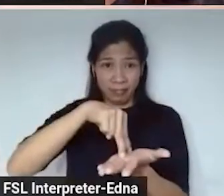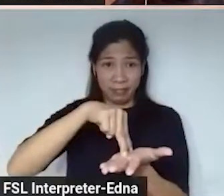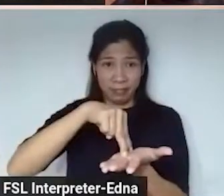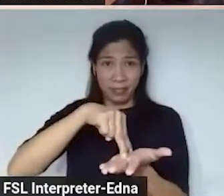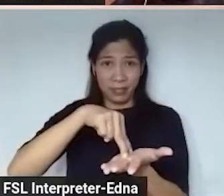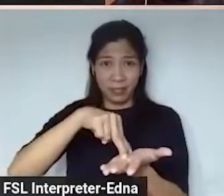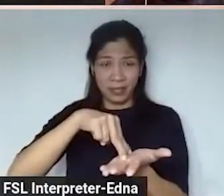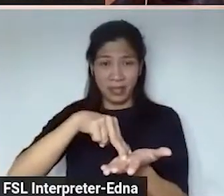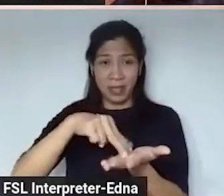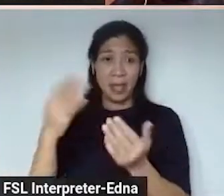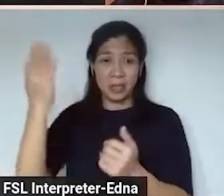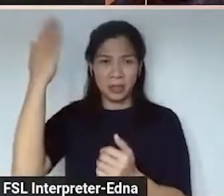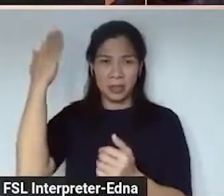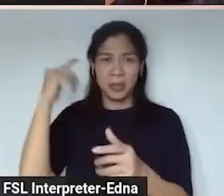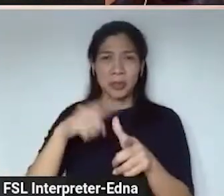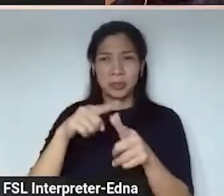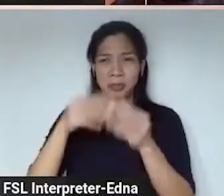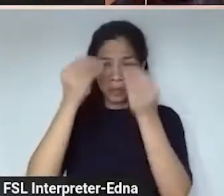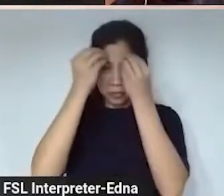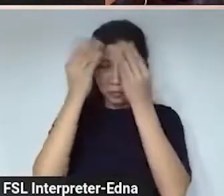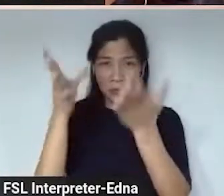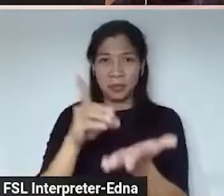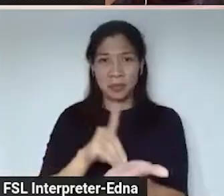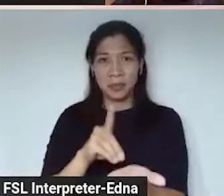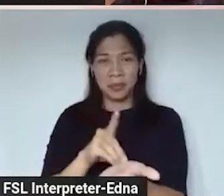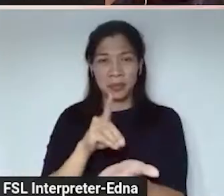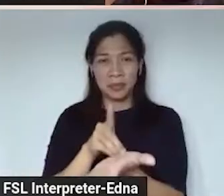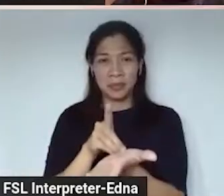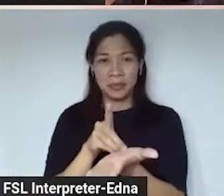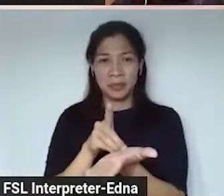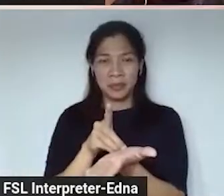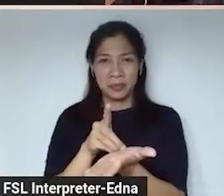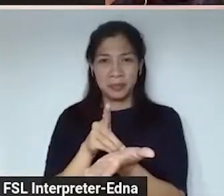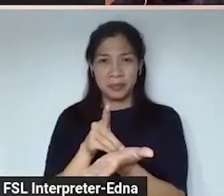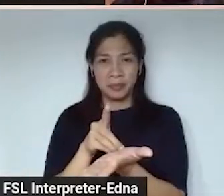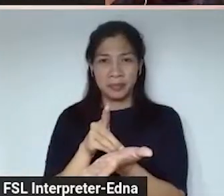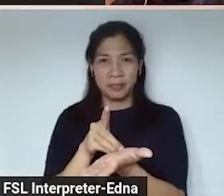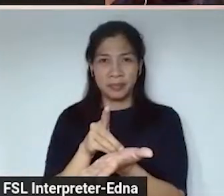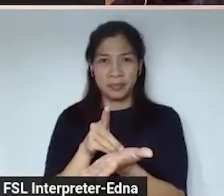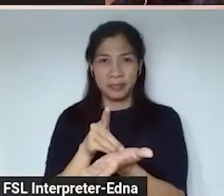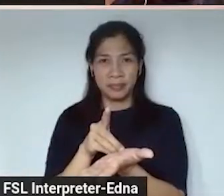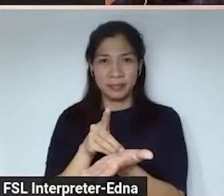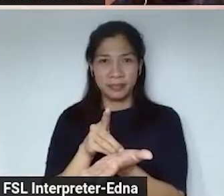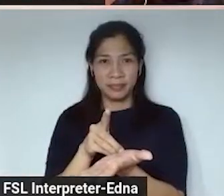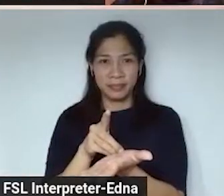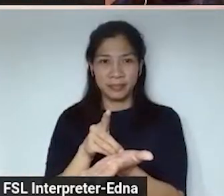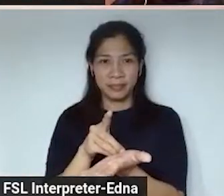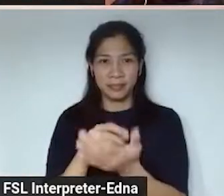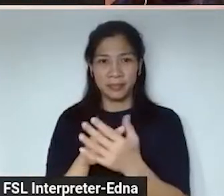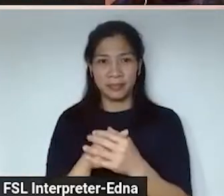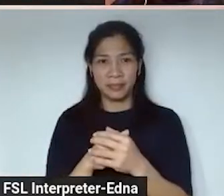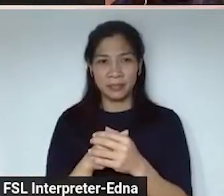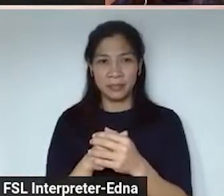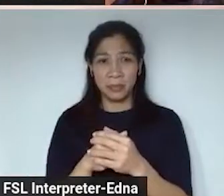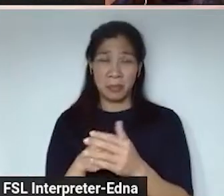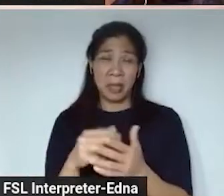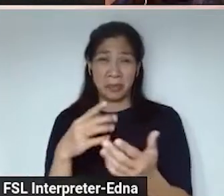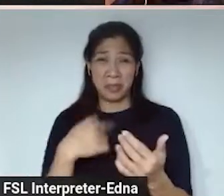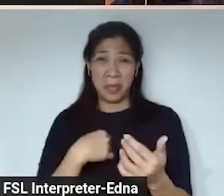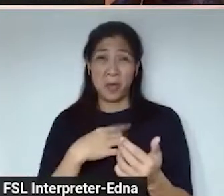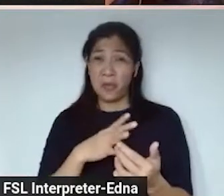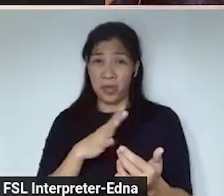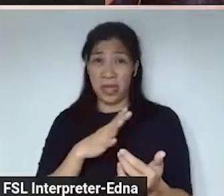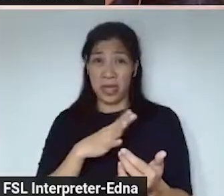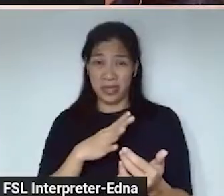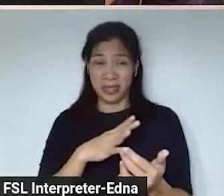sinabi sa akin mong doktor na yun, na wala pang gamot ng sakit ko, parang okay lang.